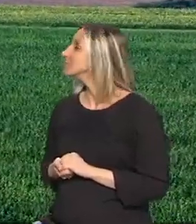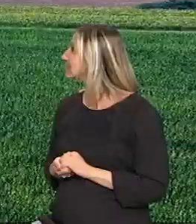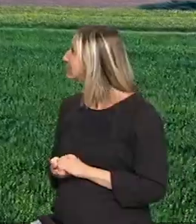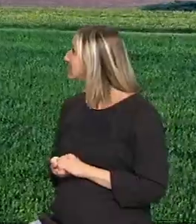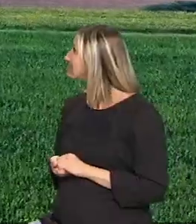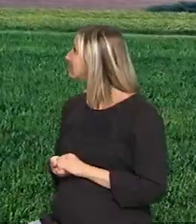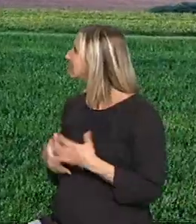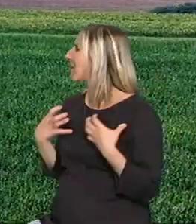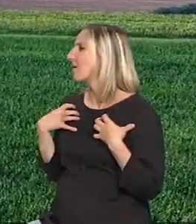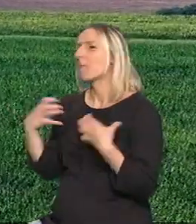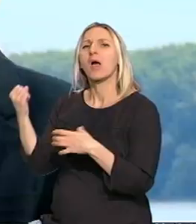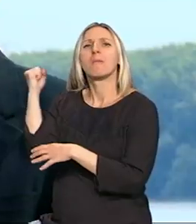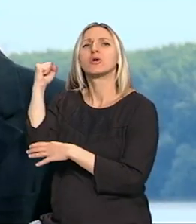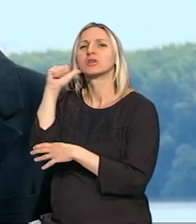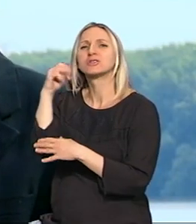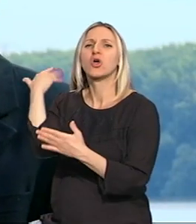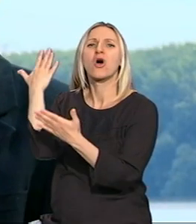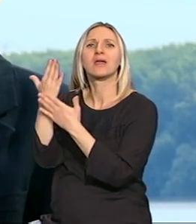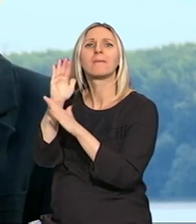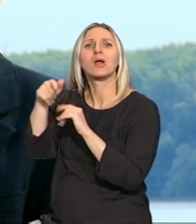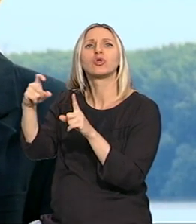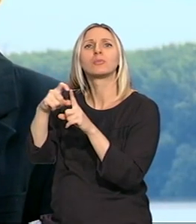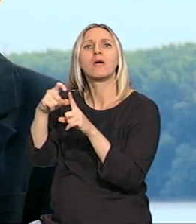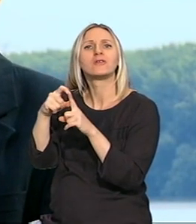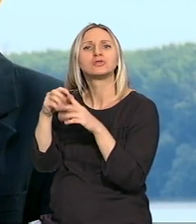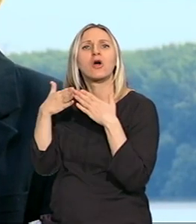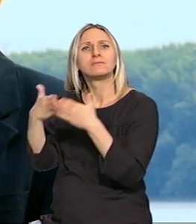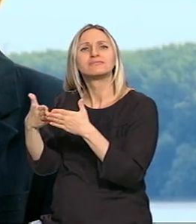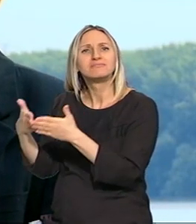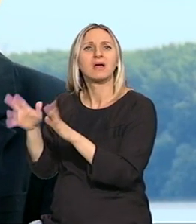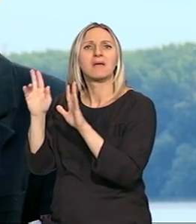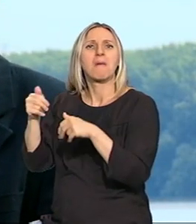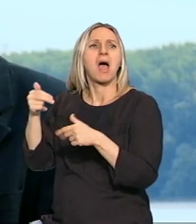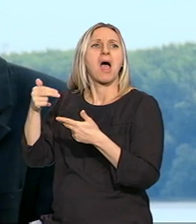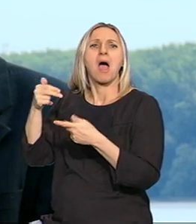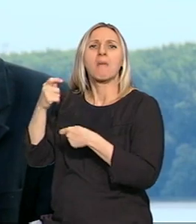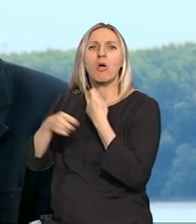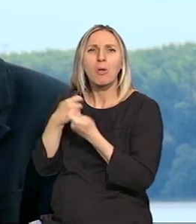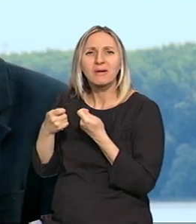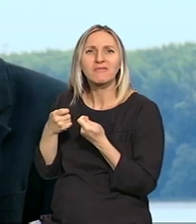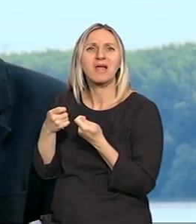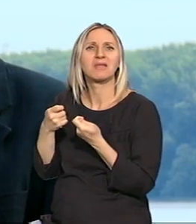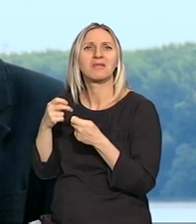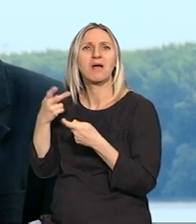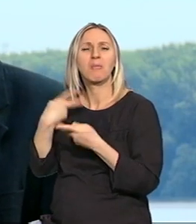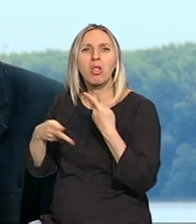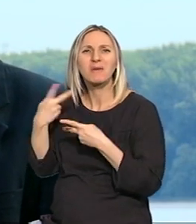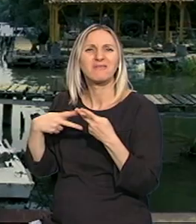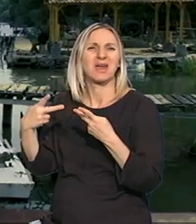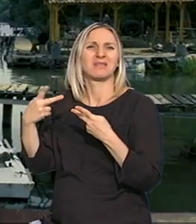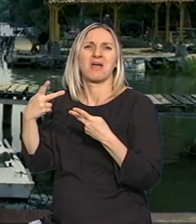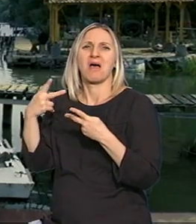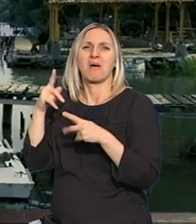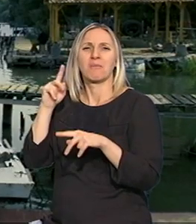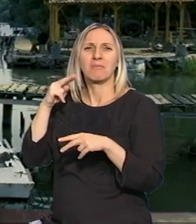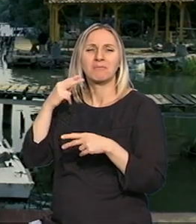Bogato požarevačko zaleđe preko Dubrovačkog pristaništa izvozilo poljoprivredne proizvode, a od ranije još debele svinje. I